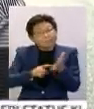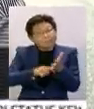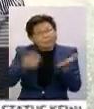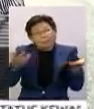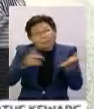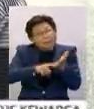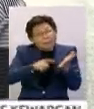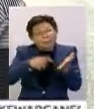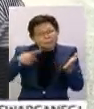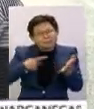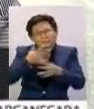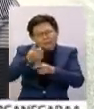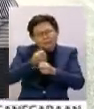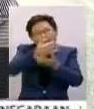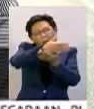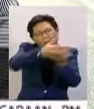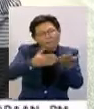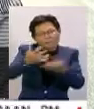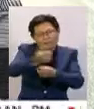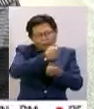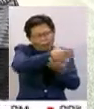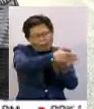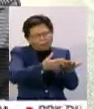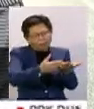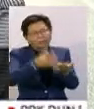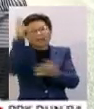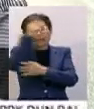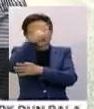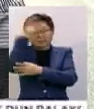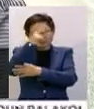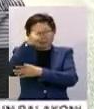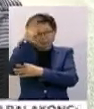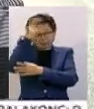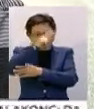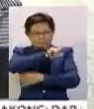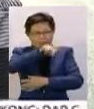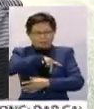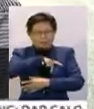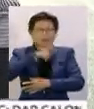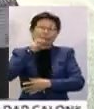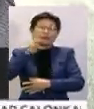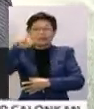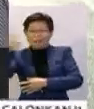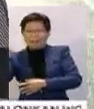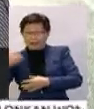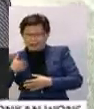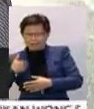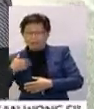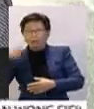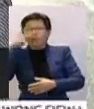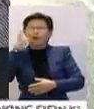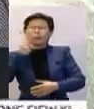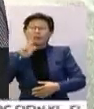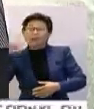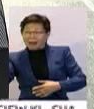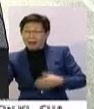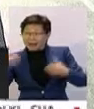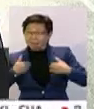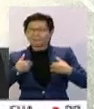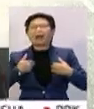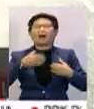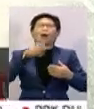dapat sebahagian daripada apa yang yang dimiliki oleh wanita lain, mereka pun